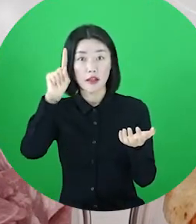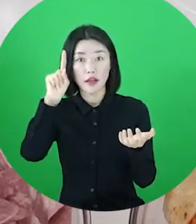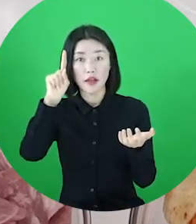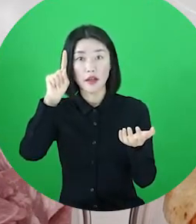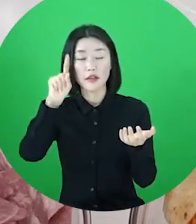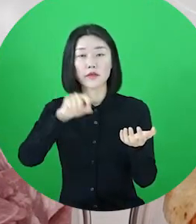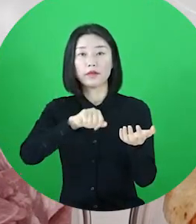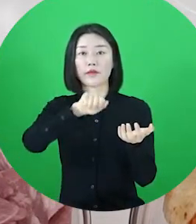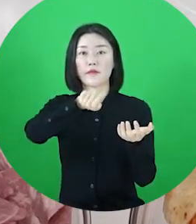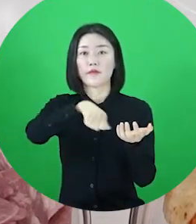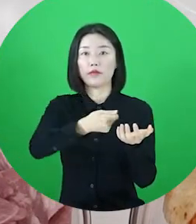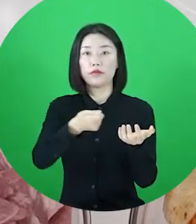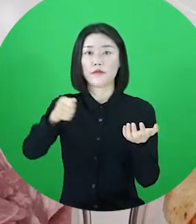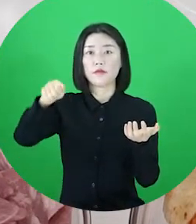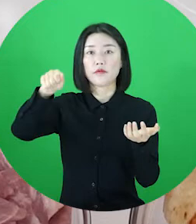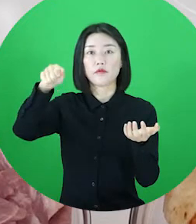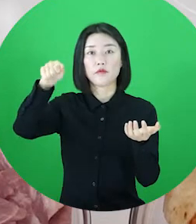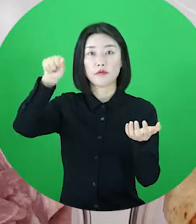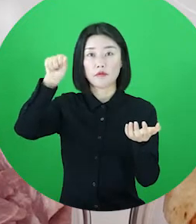1숟가락,